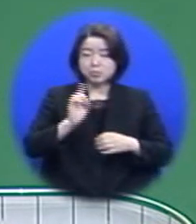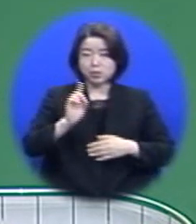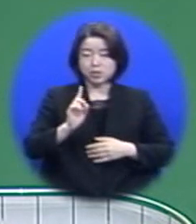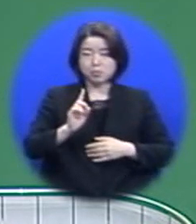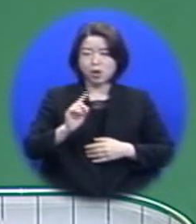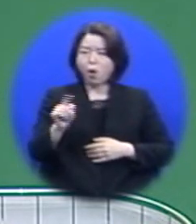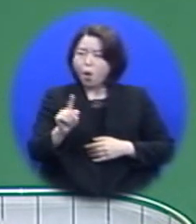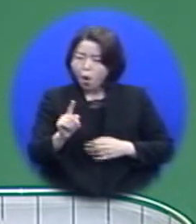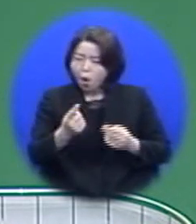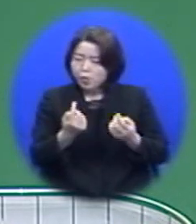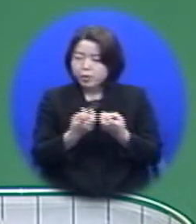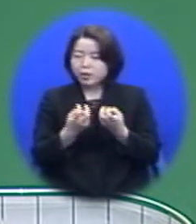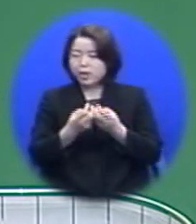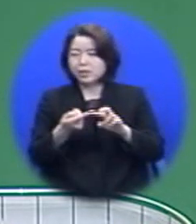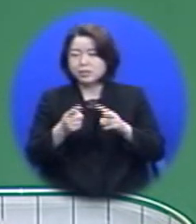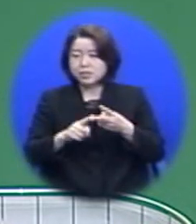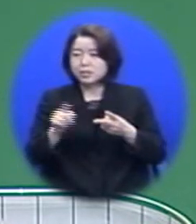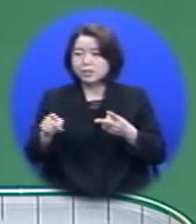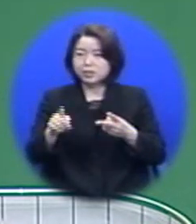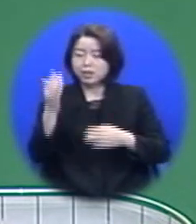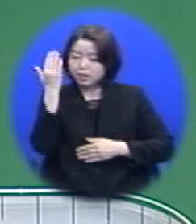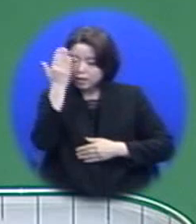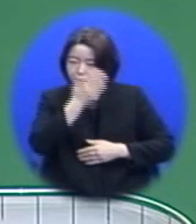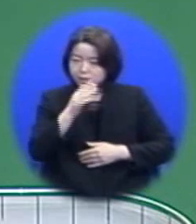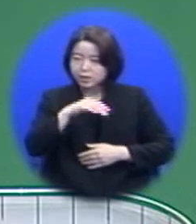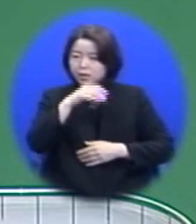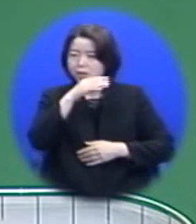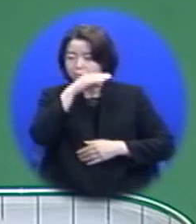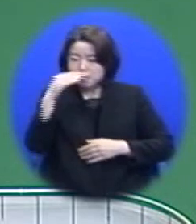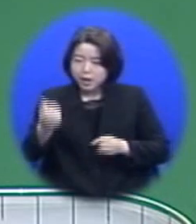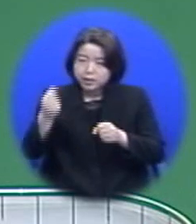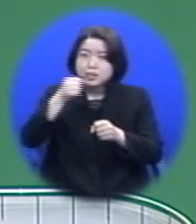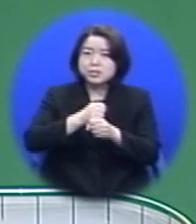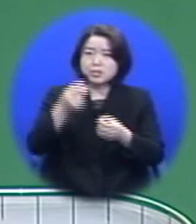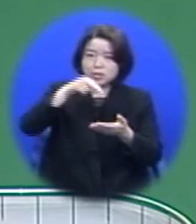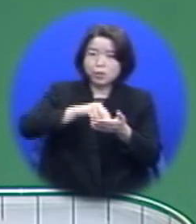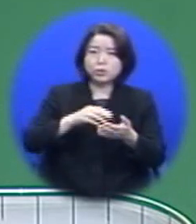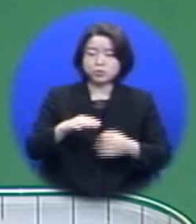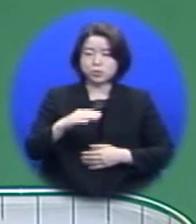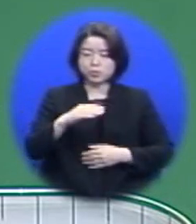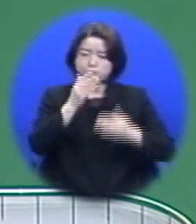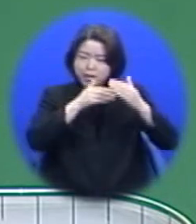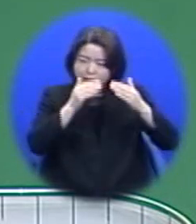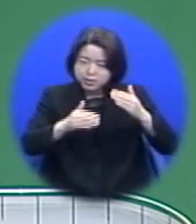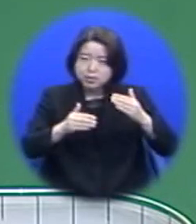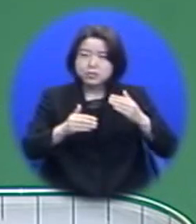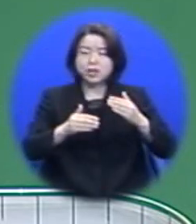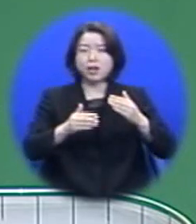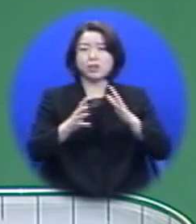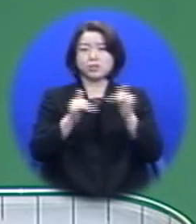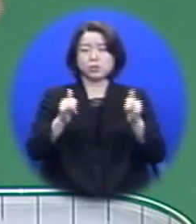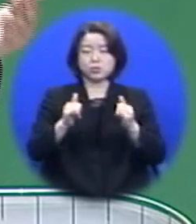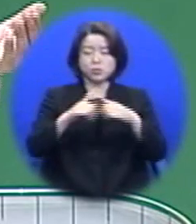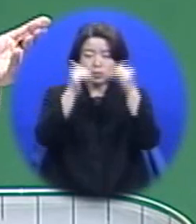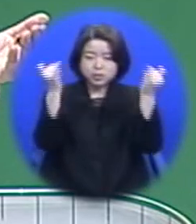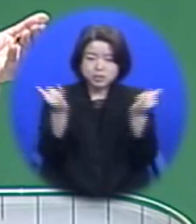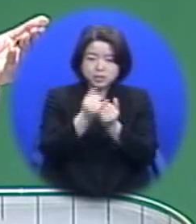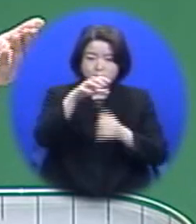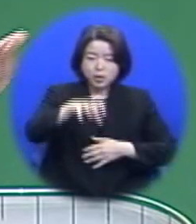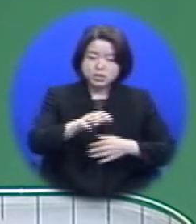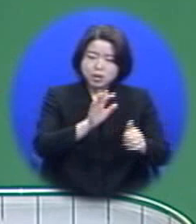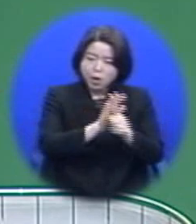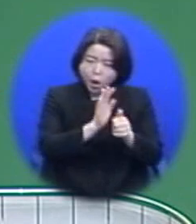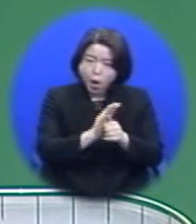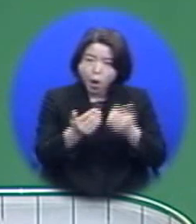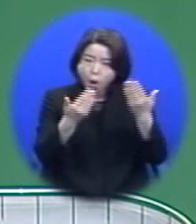바로 세우려고 그들이 깨끗하게 정상적으로 그리고 정말 사회에서 공헌하며 살 수